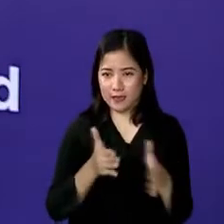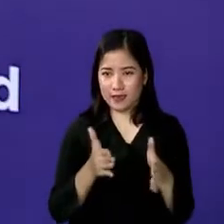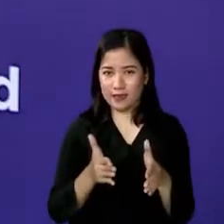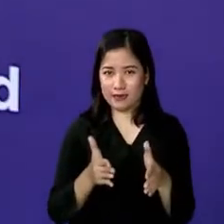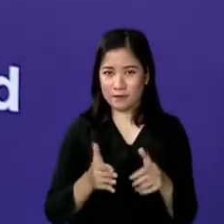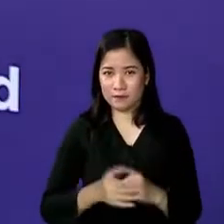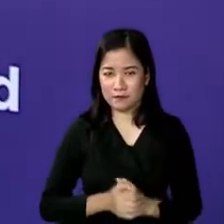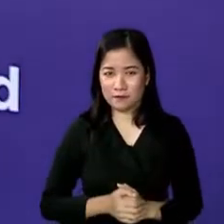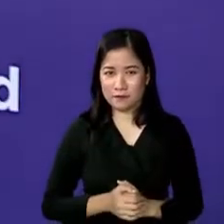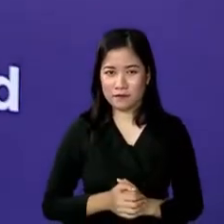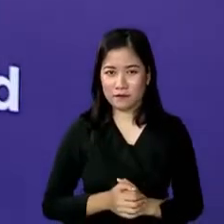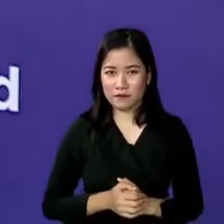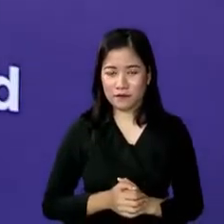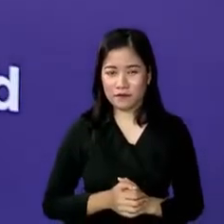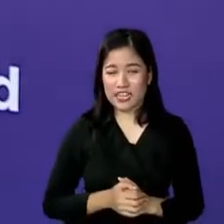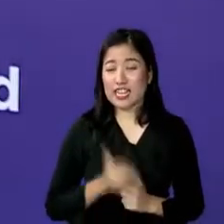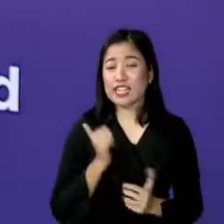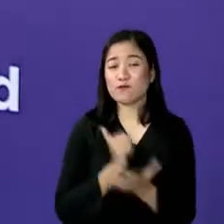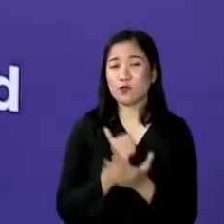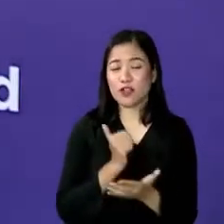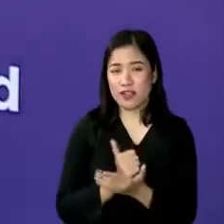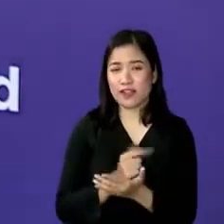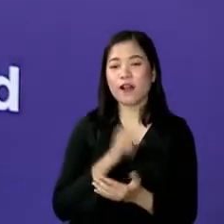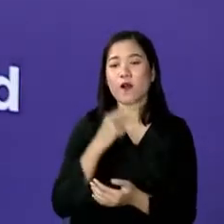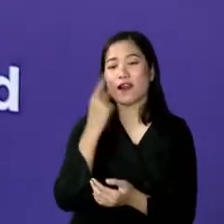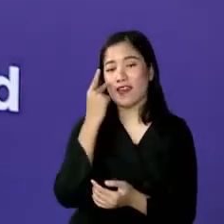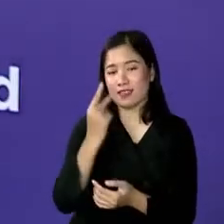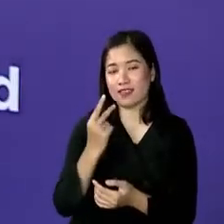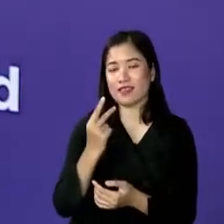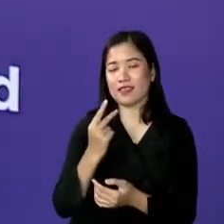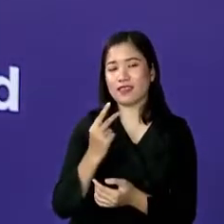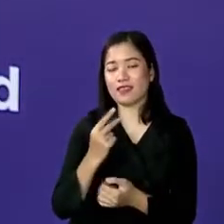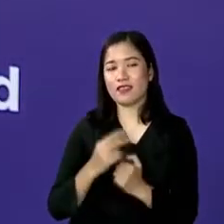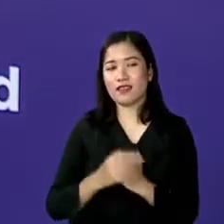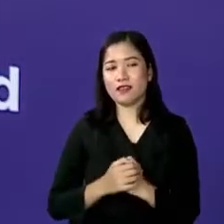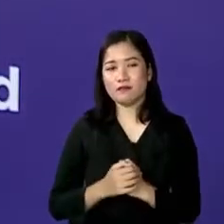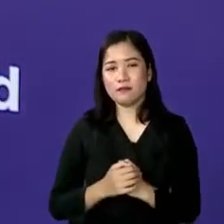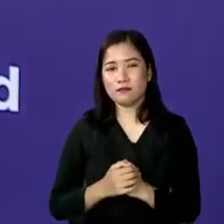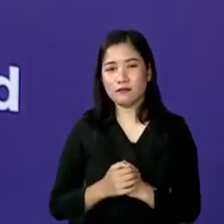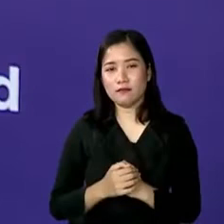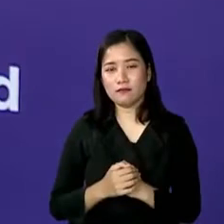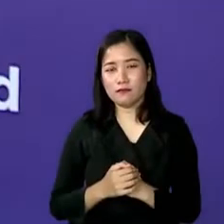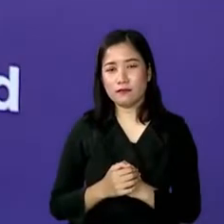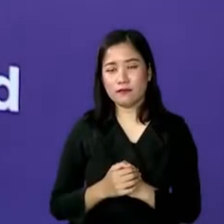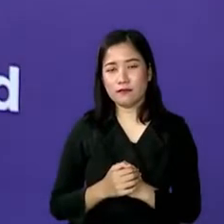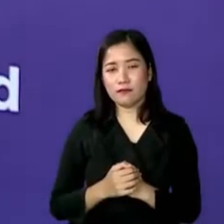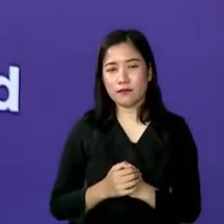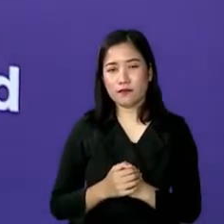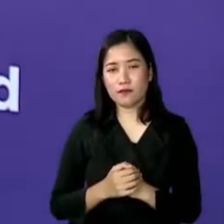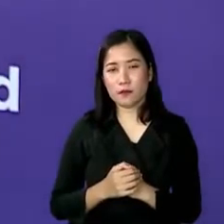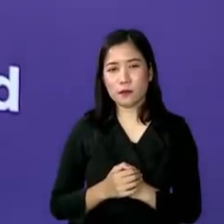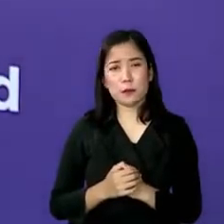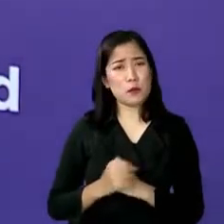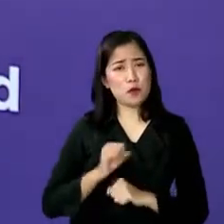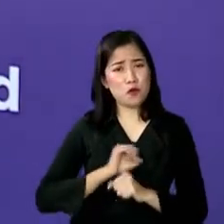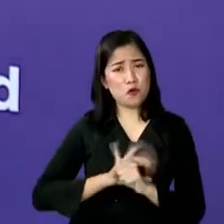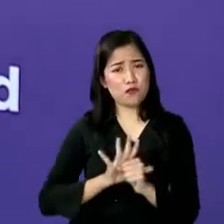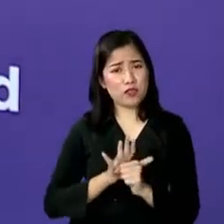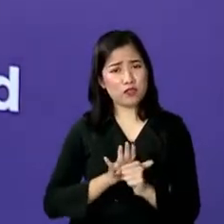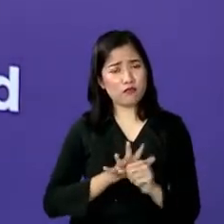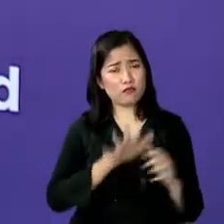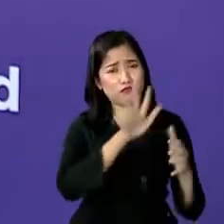strateginya itu sebenarnya kalau kita lihat Mbak Git Apakah kau fitnah ini terjadi di seluruh